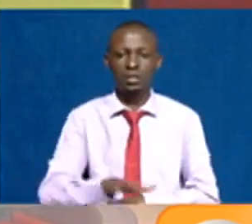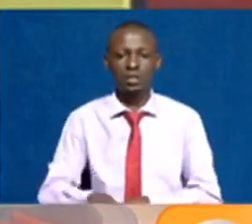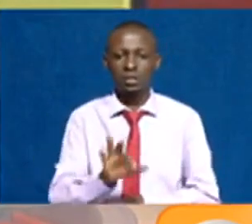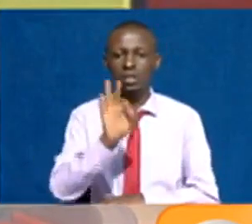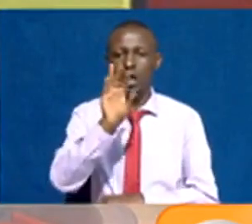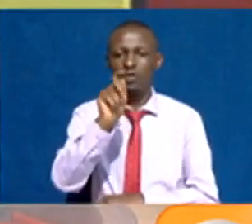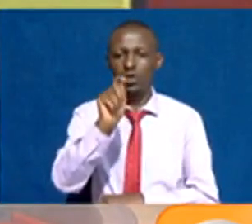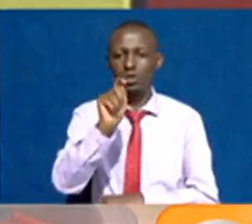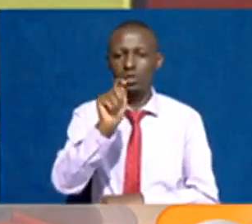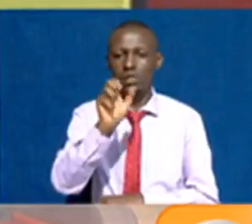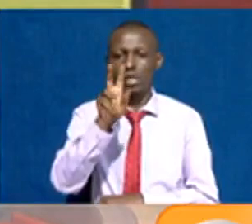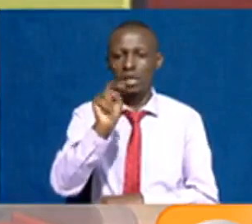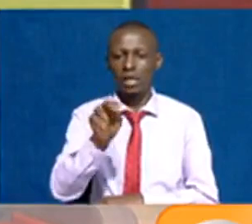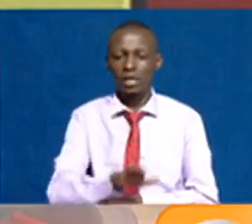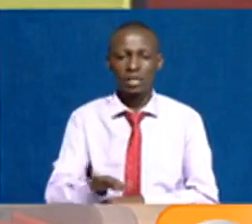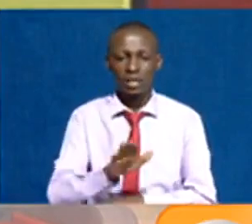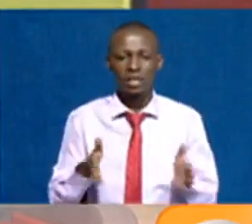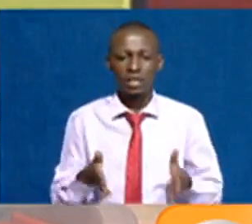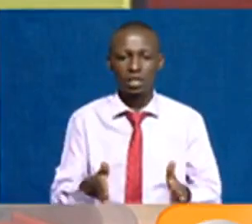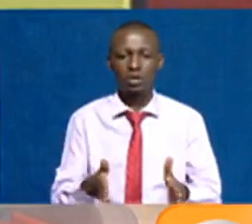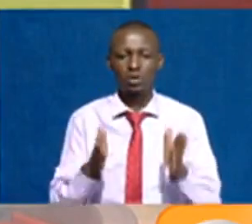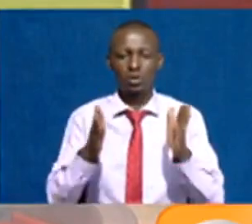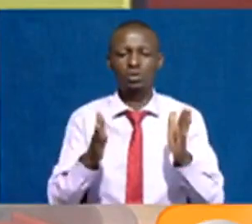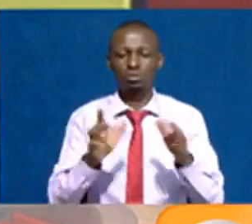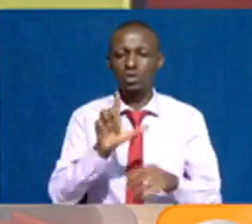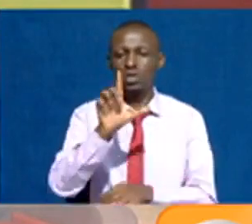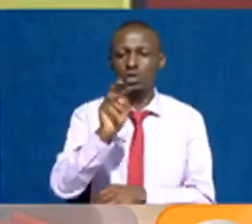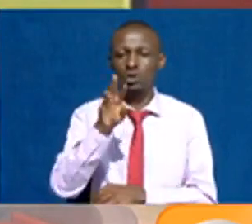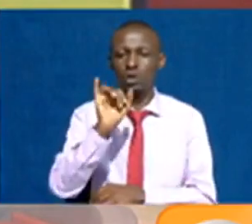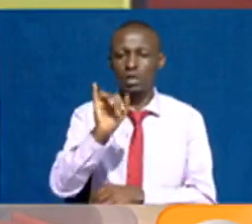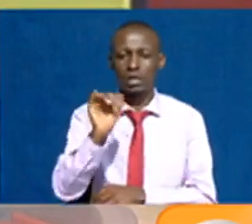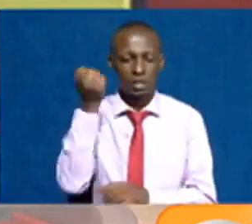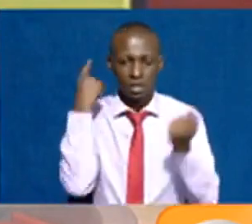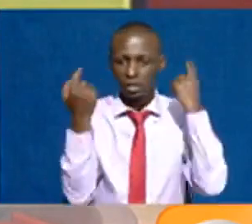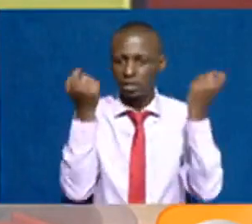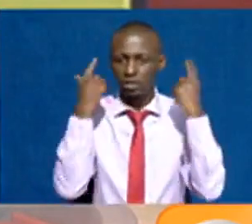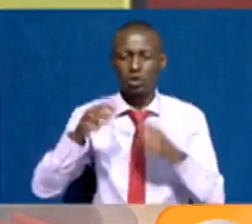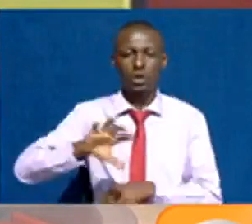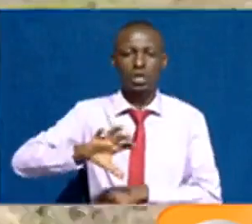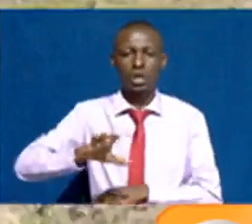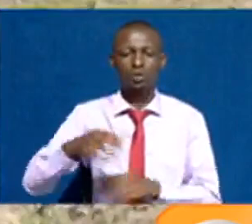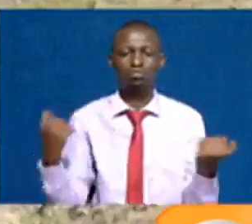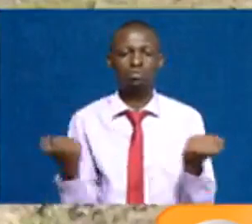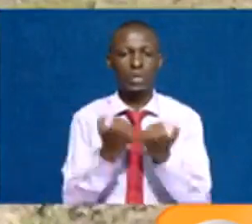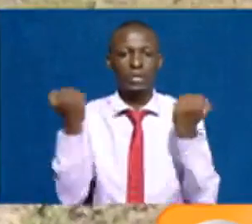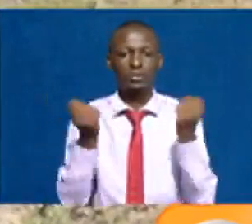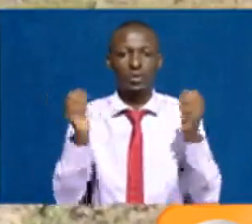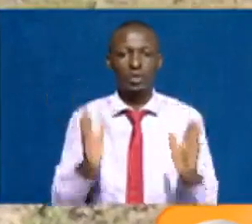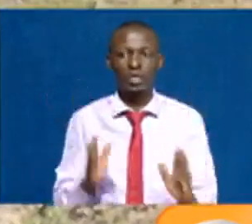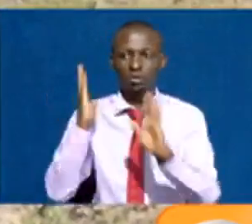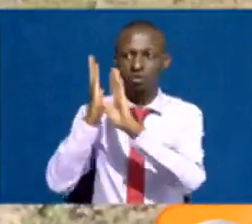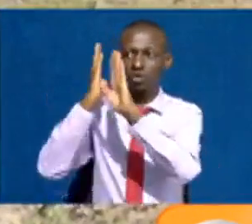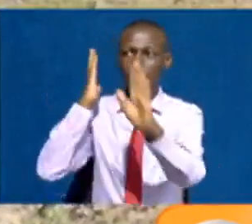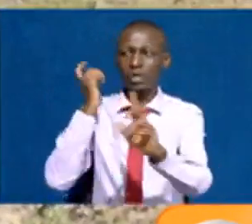la Fort Tenan Tunnel katika barabara ya Londiani-Muhoroni, kaunti ya Kericho. Ajali hiyo ilitokea wakati dereva wa basi